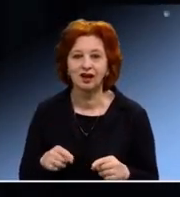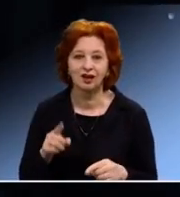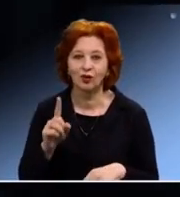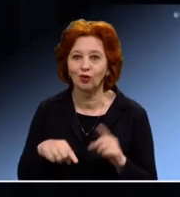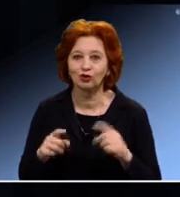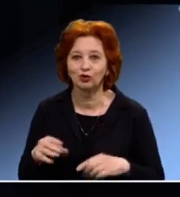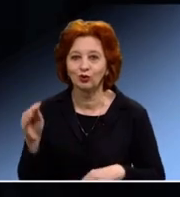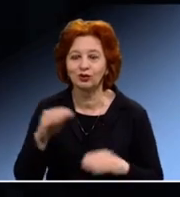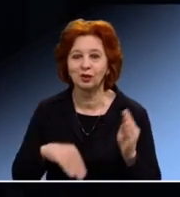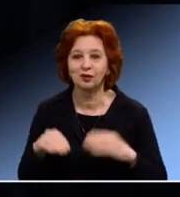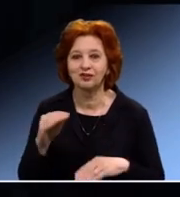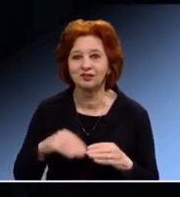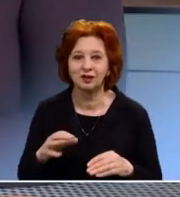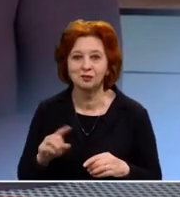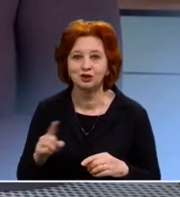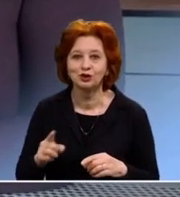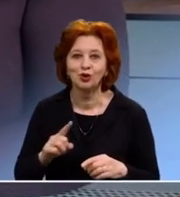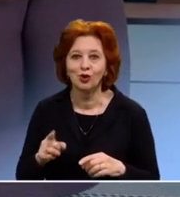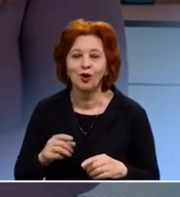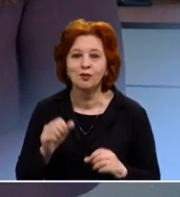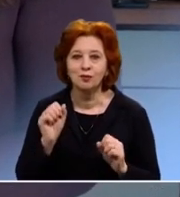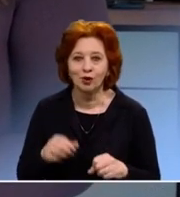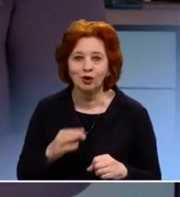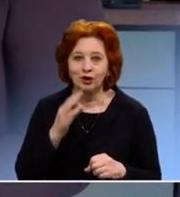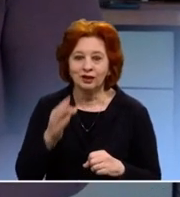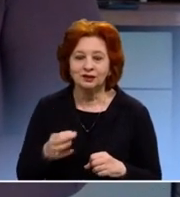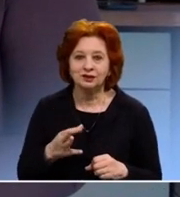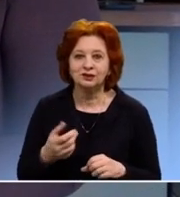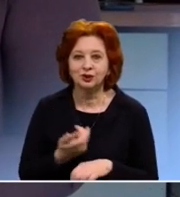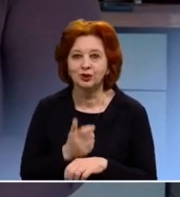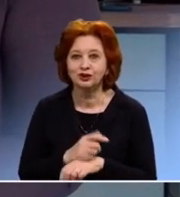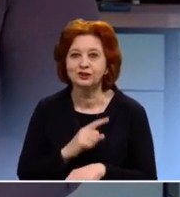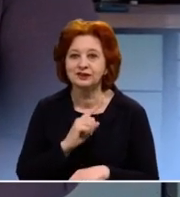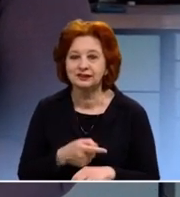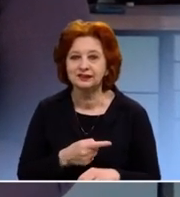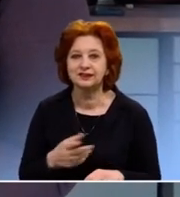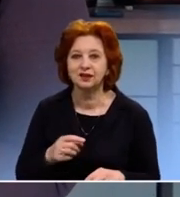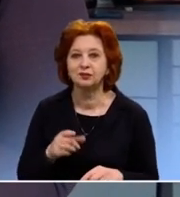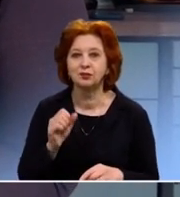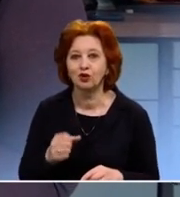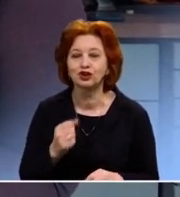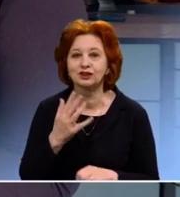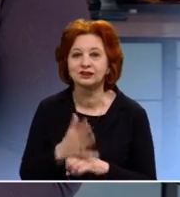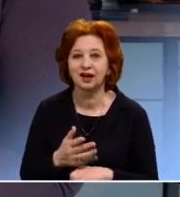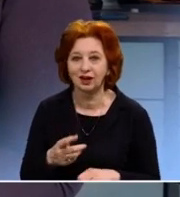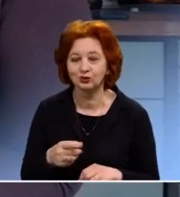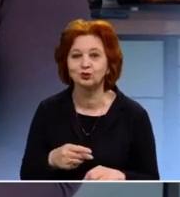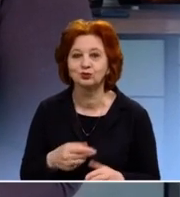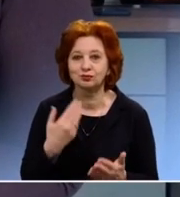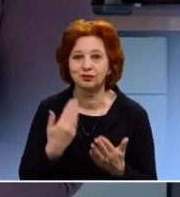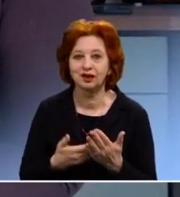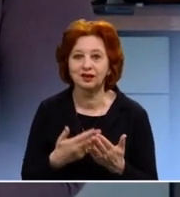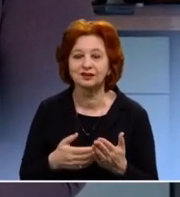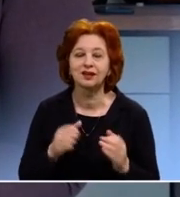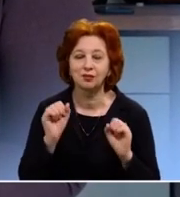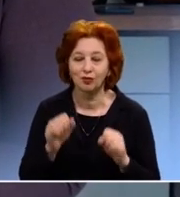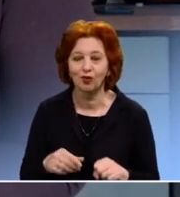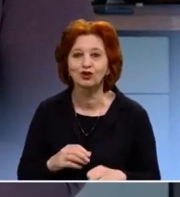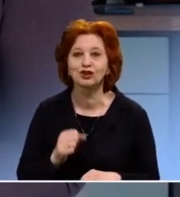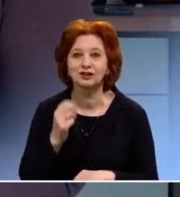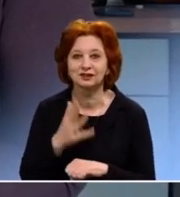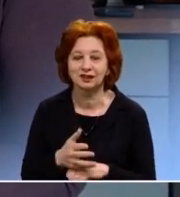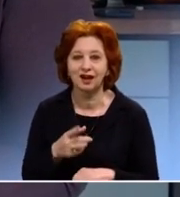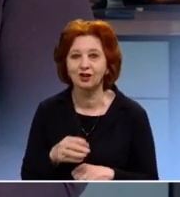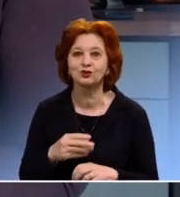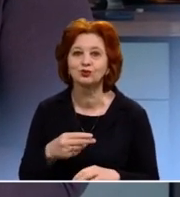это где-то вот градусов 300. Если хочу научиться играть, мне что лучше сначала взять, свистульку или можно сразу окарину?